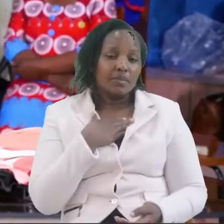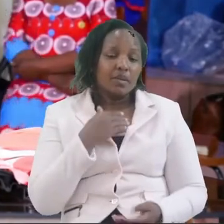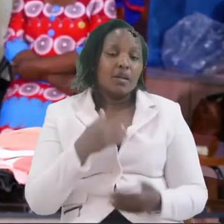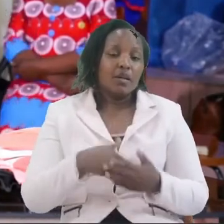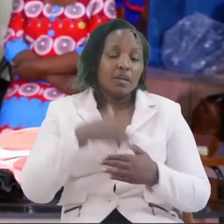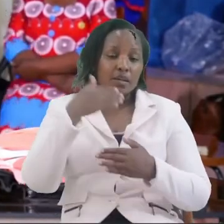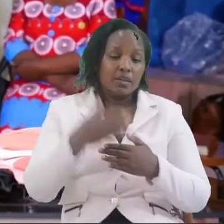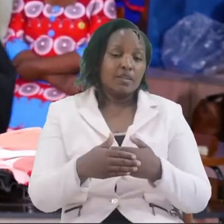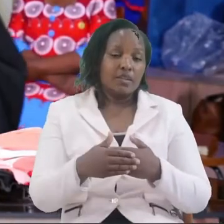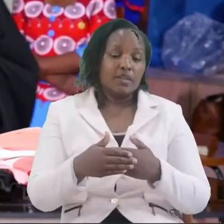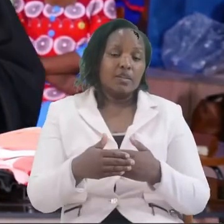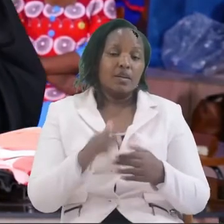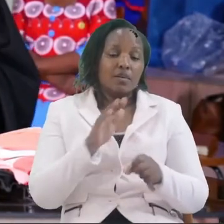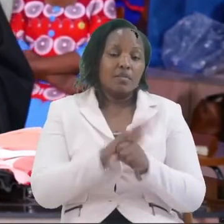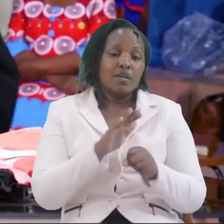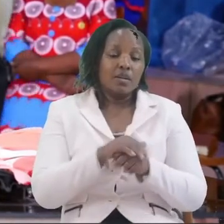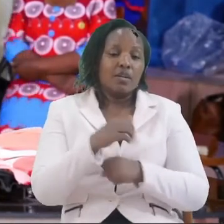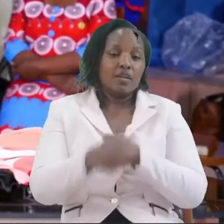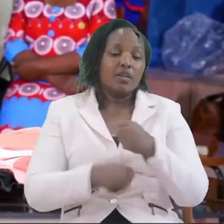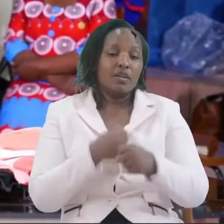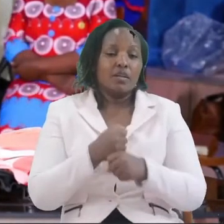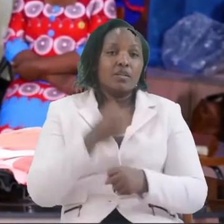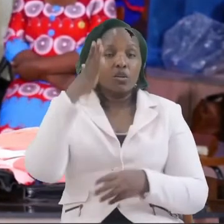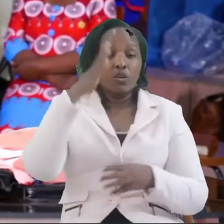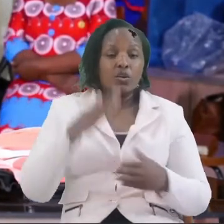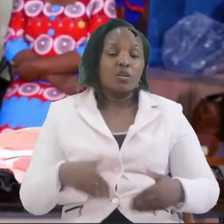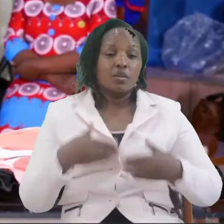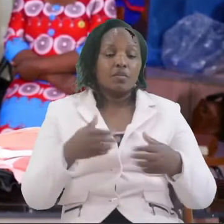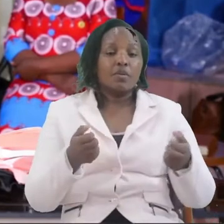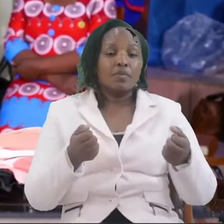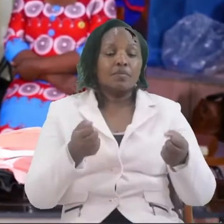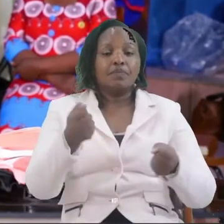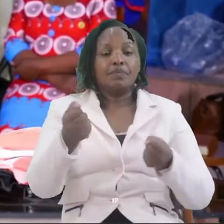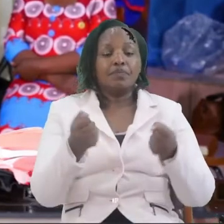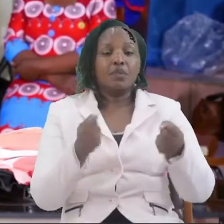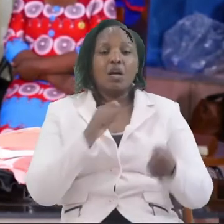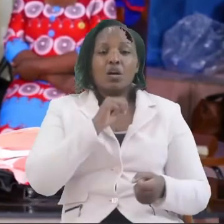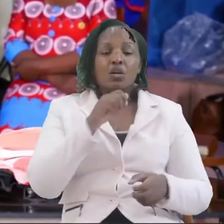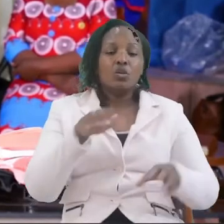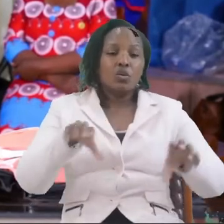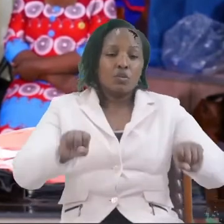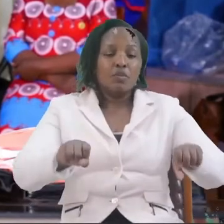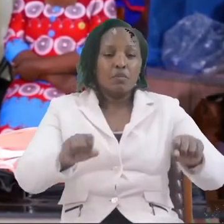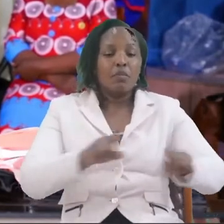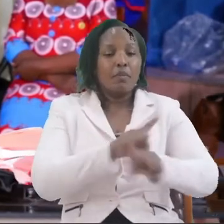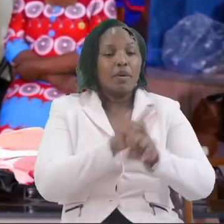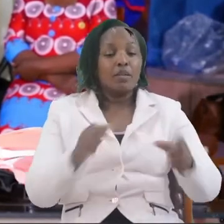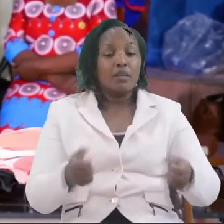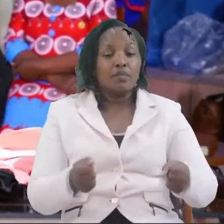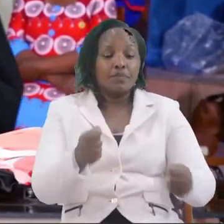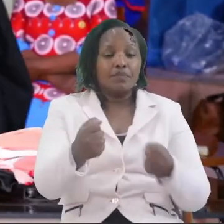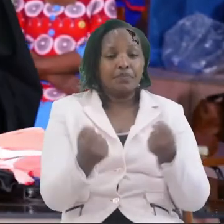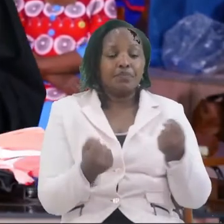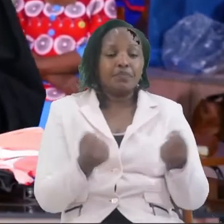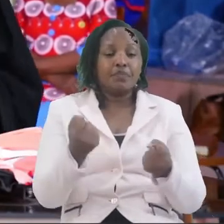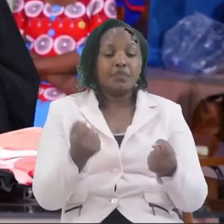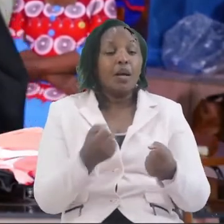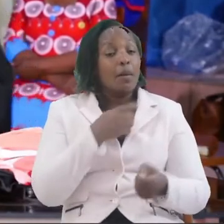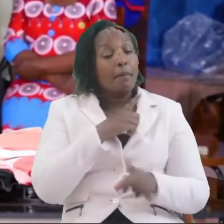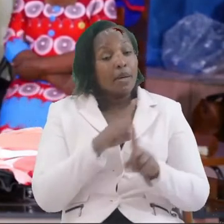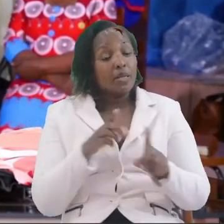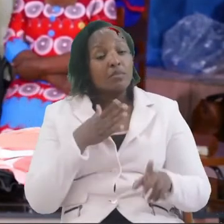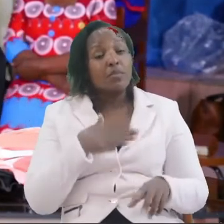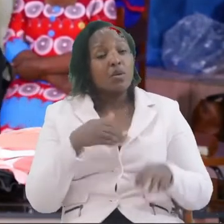Baadaye, baada ya miaka mingi, Mungu amenipatia gari. Sio sasa pikipiki, ni gari. Lakini niligoja kwa